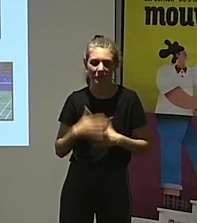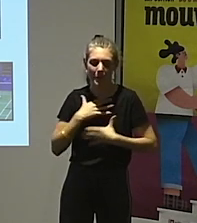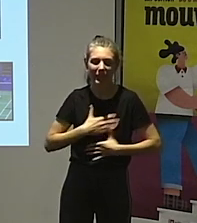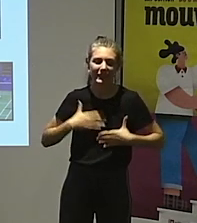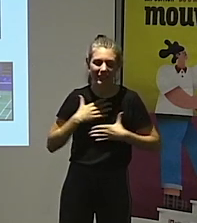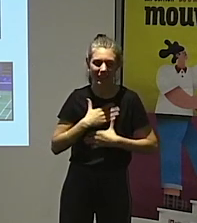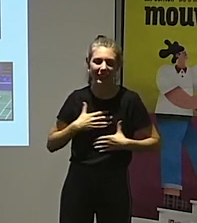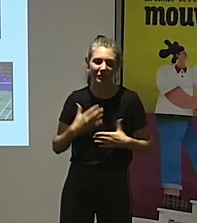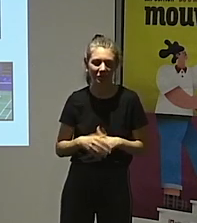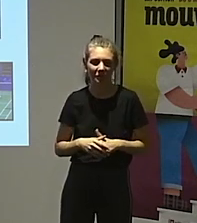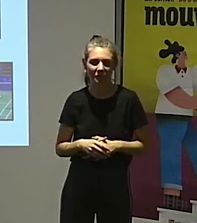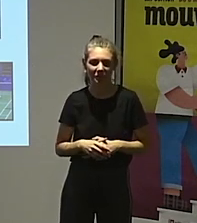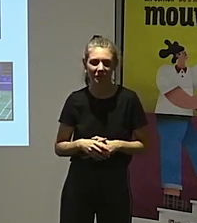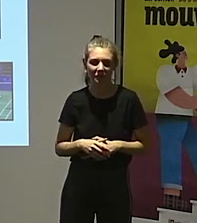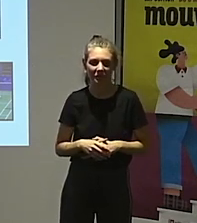Plaisir.